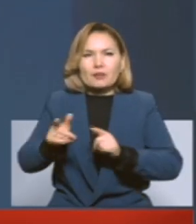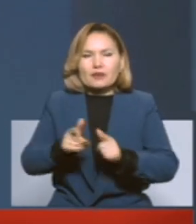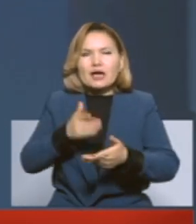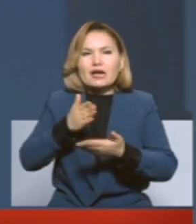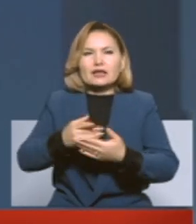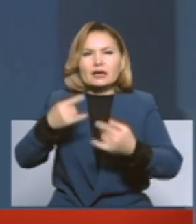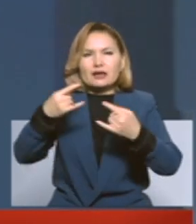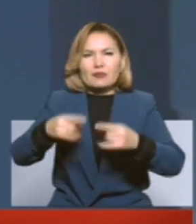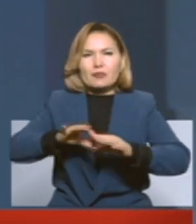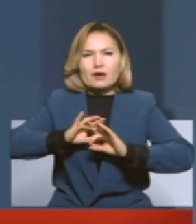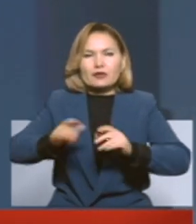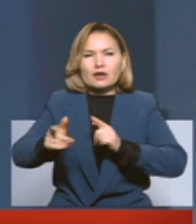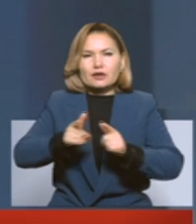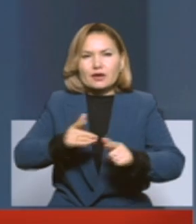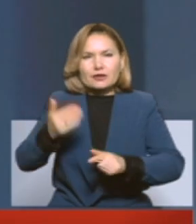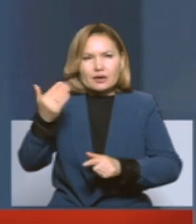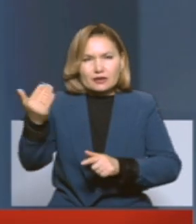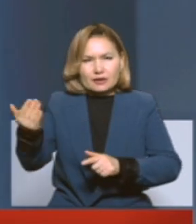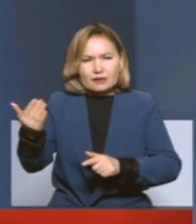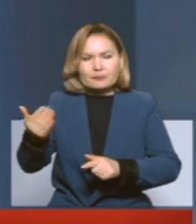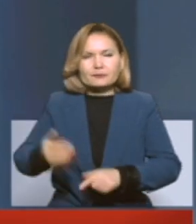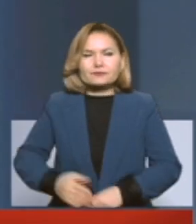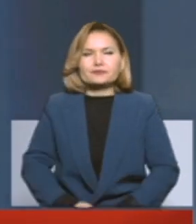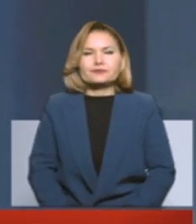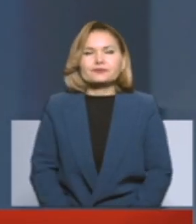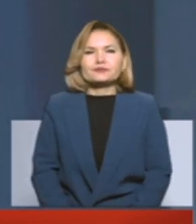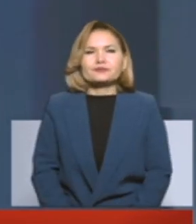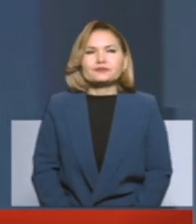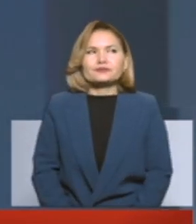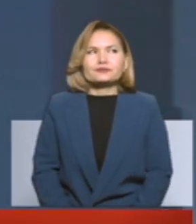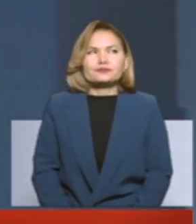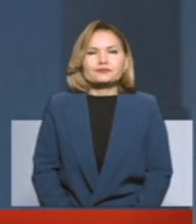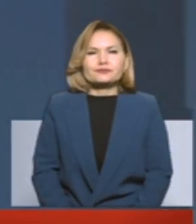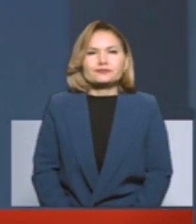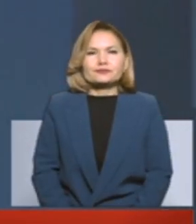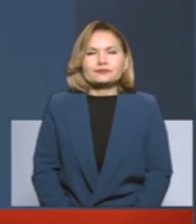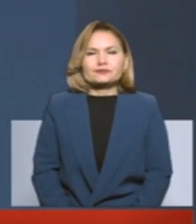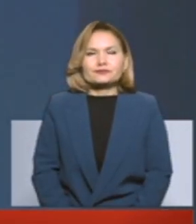тікелей байланыста ахуалды баяндауға әзір.